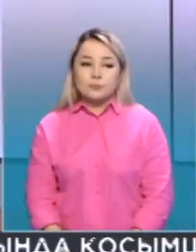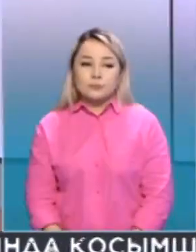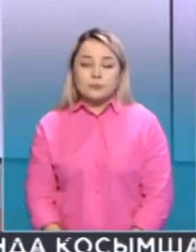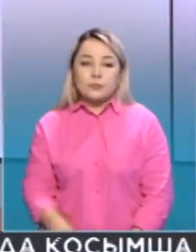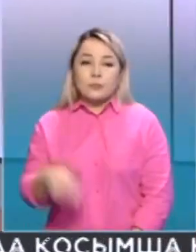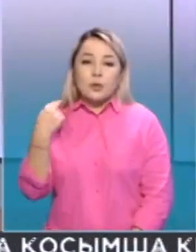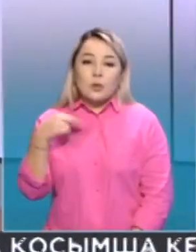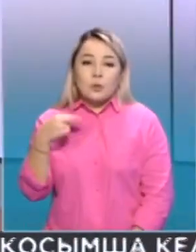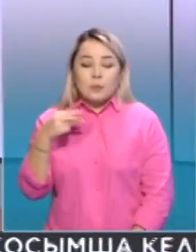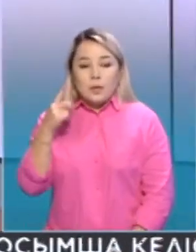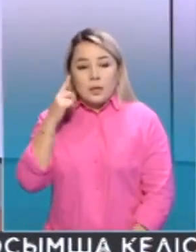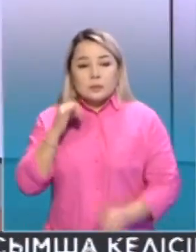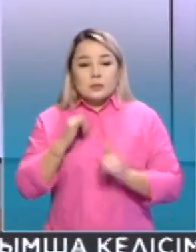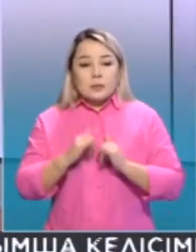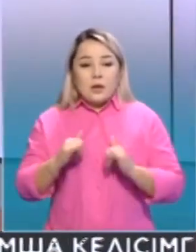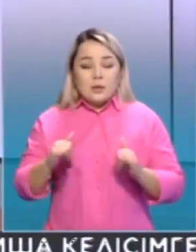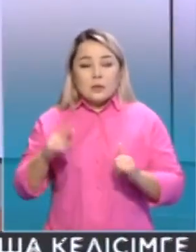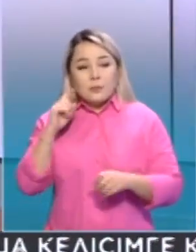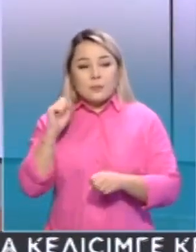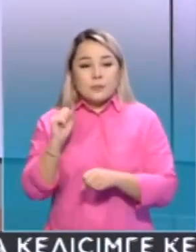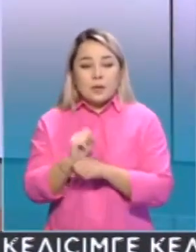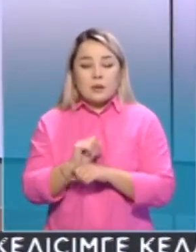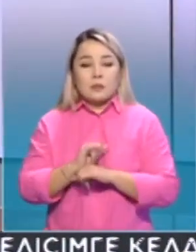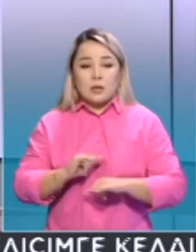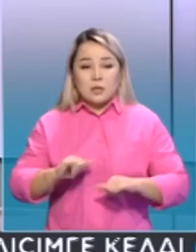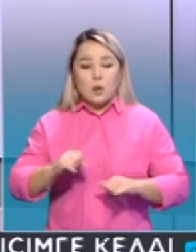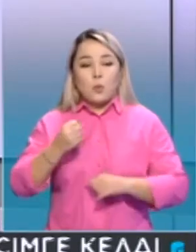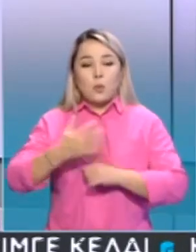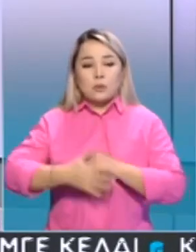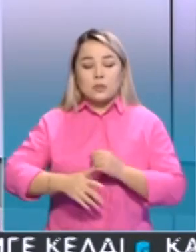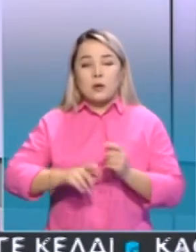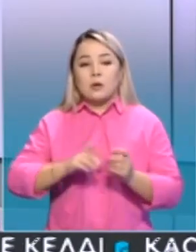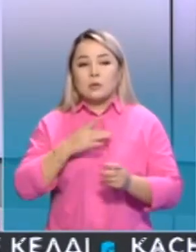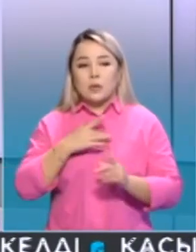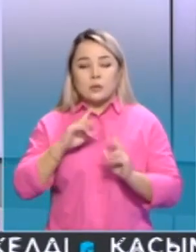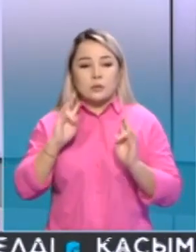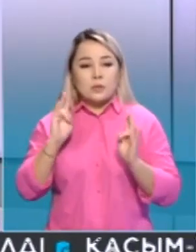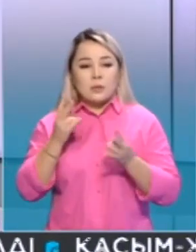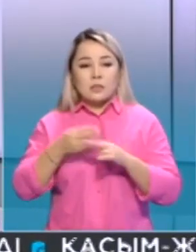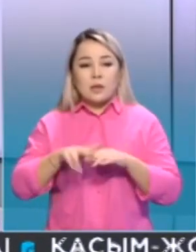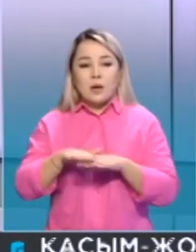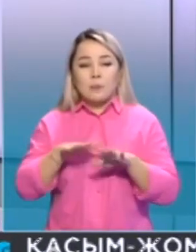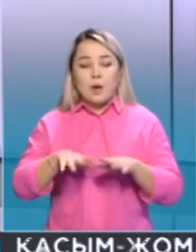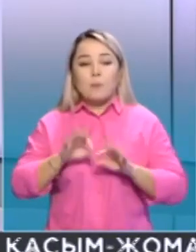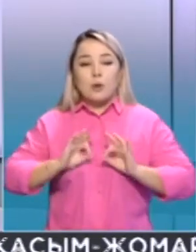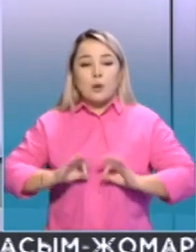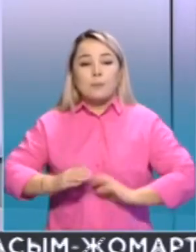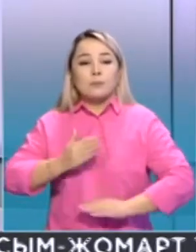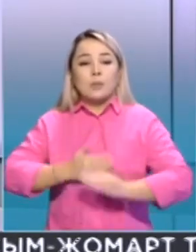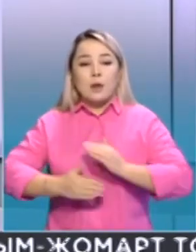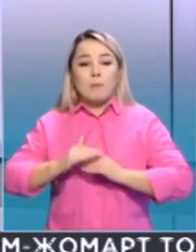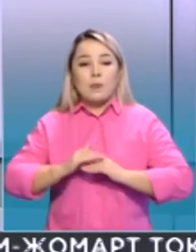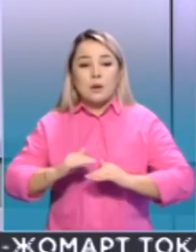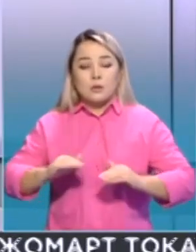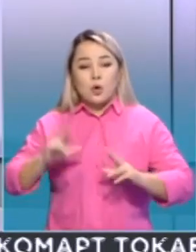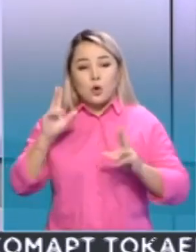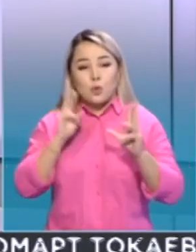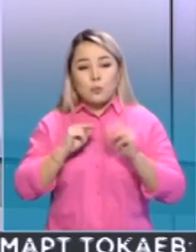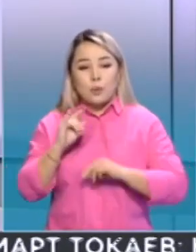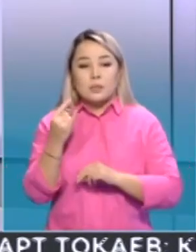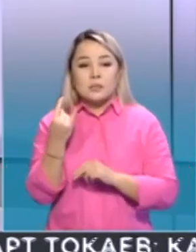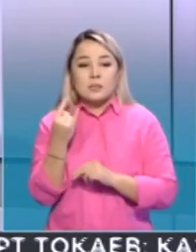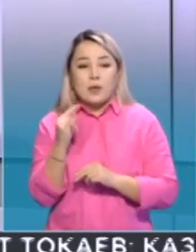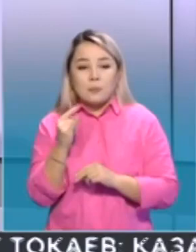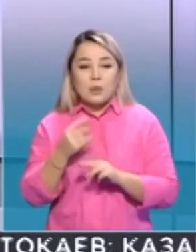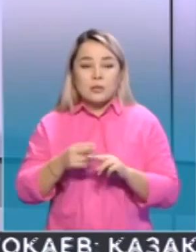Ақтөбеде ақыл есінің дамуында тежеу бар балаларға арналған орталықтан шу шықты. Прокуратура мамандары мүгедек балалармен үміт сәбилер үйінің